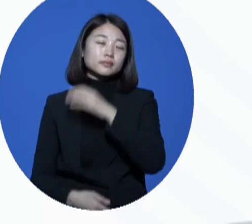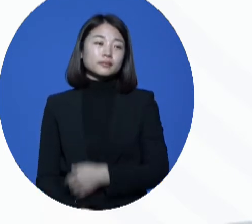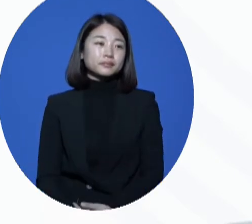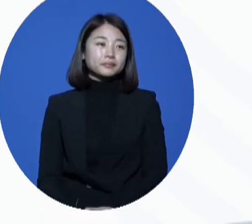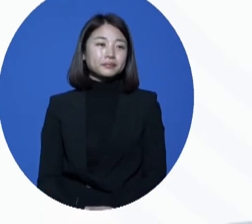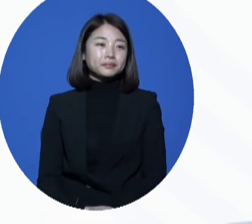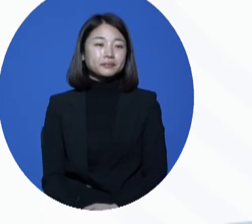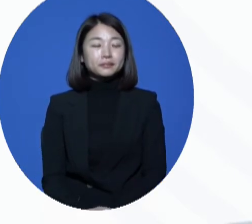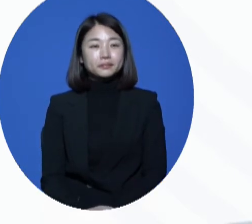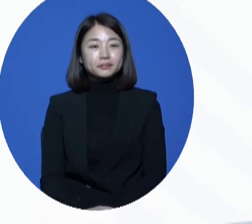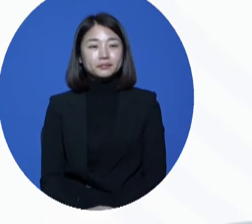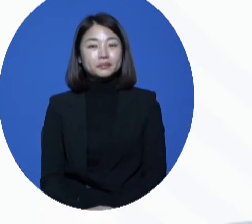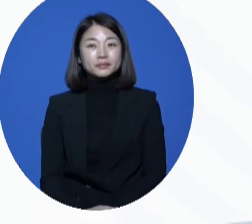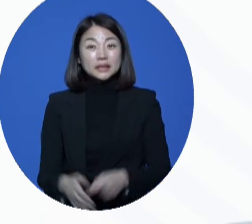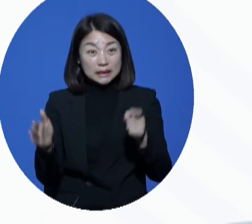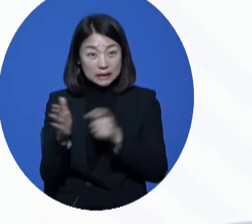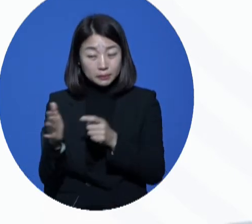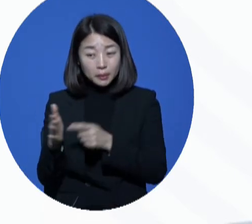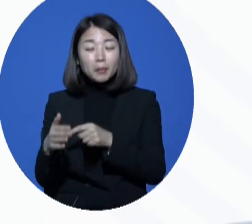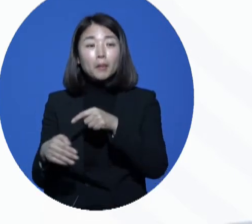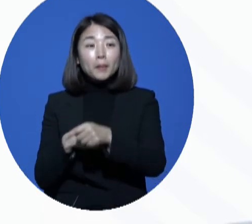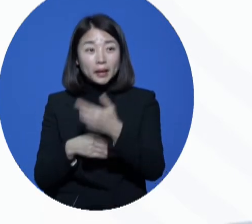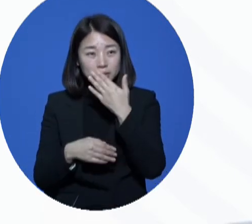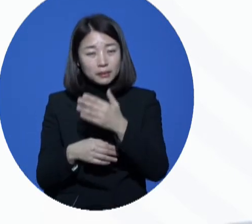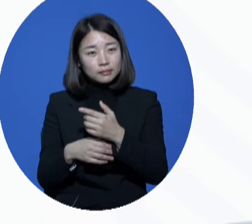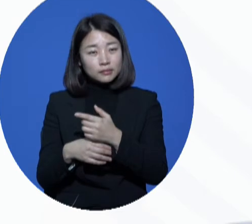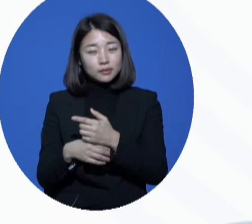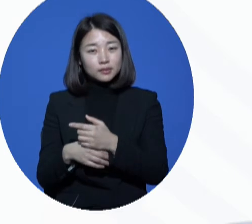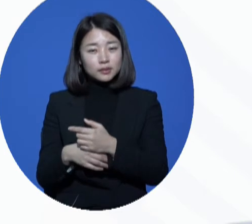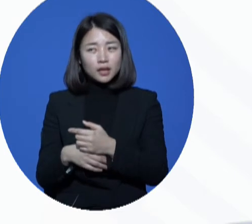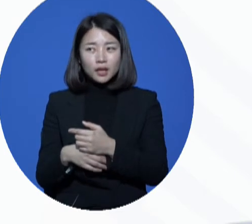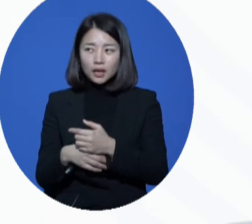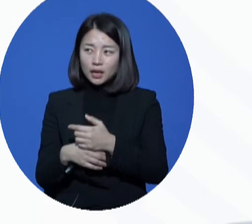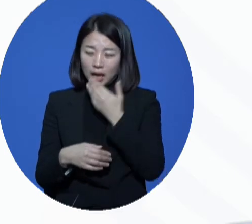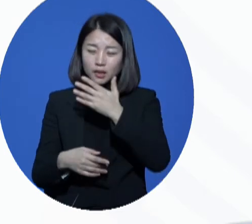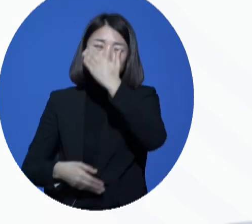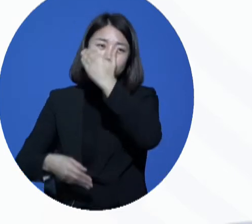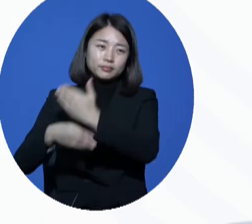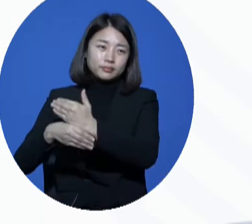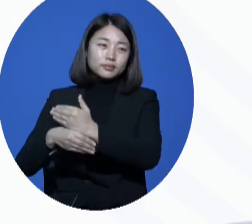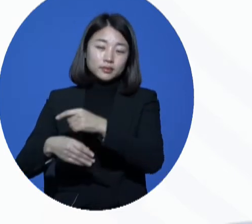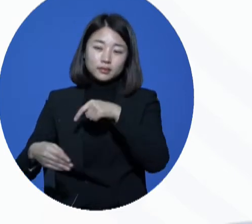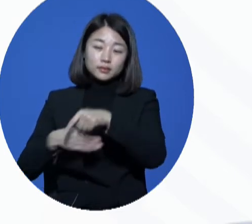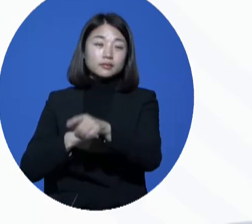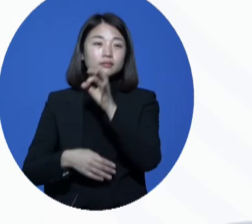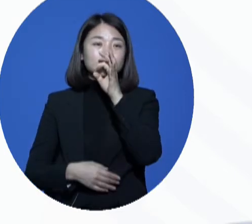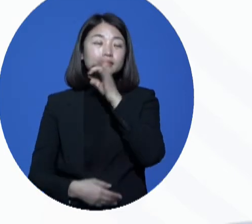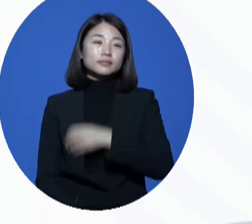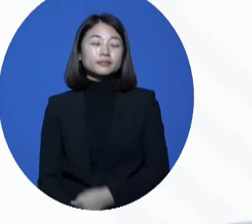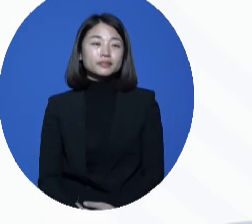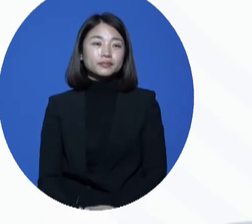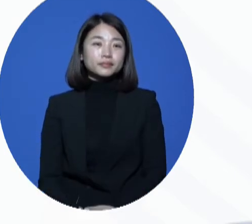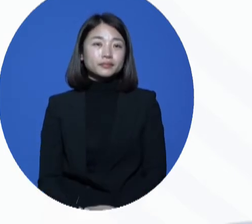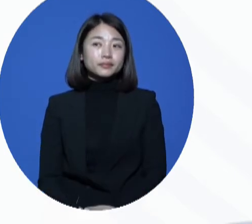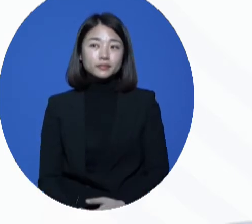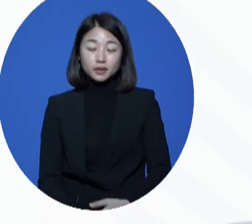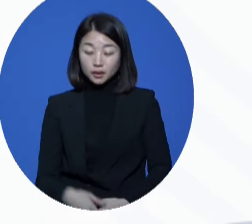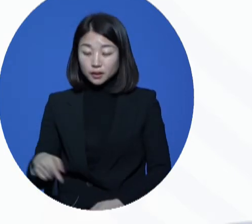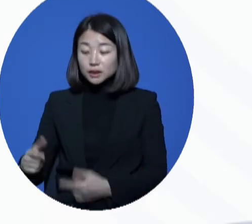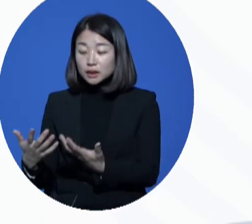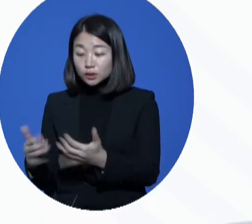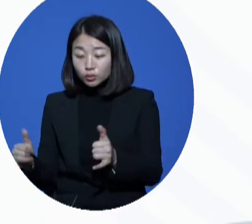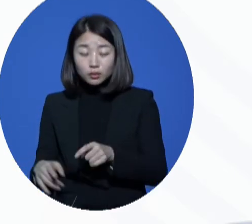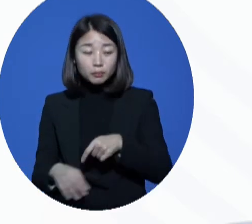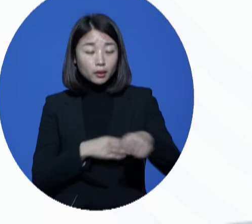이상. 그래서 이제 2단계부터 무조건 금지가 되고 있고, 사실 시설 종사자분들은 외출 외박이 다 가능하잖아요. 같이